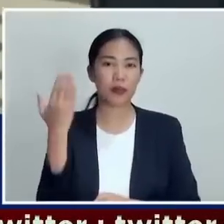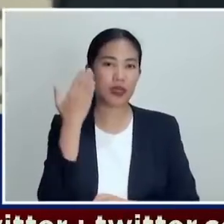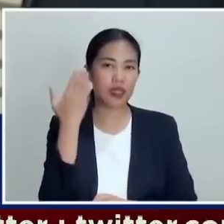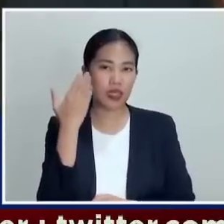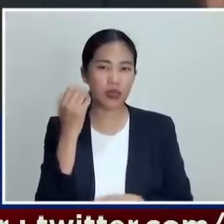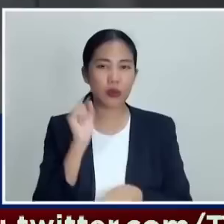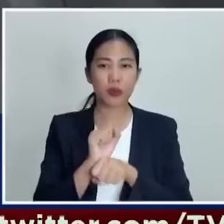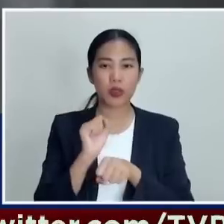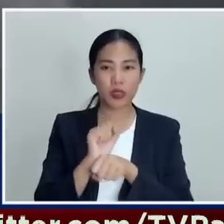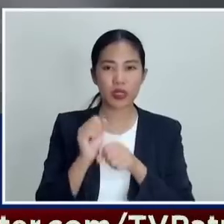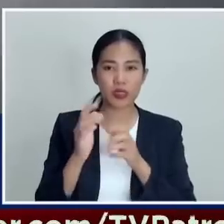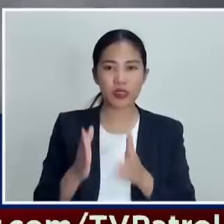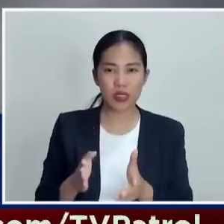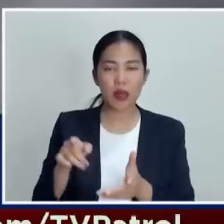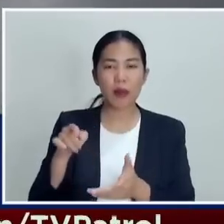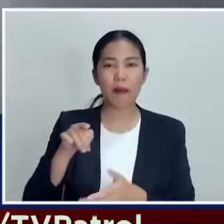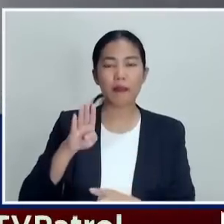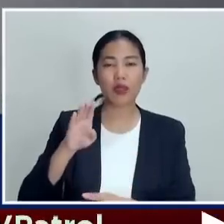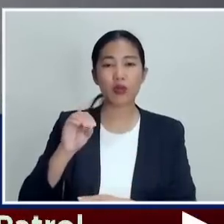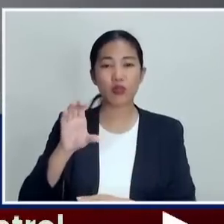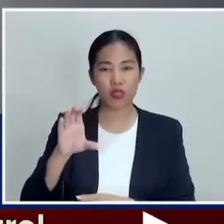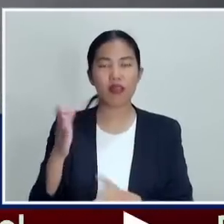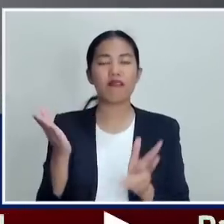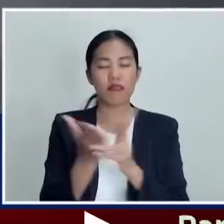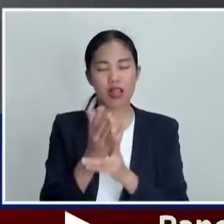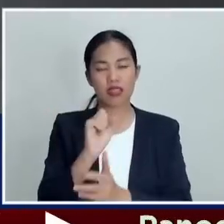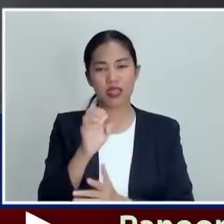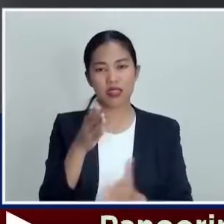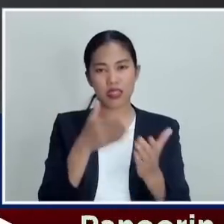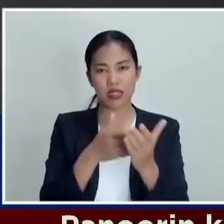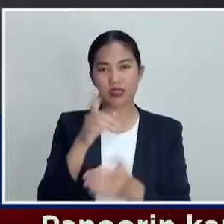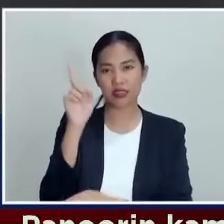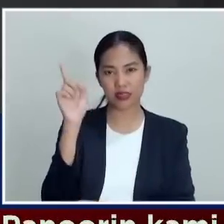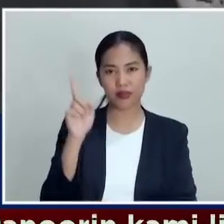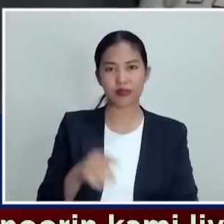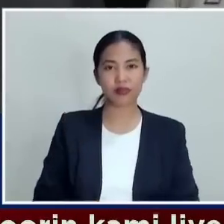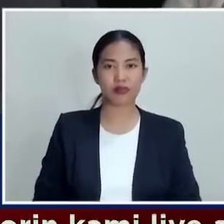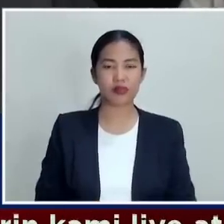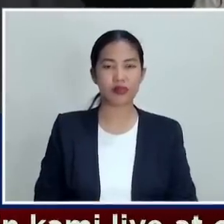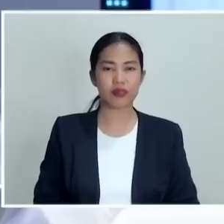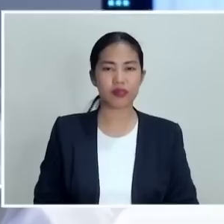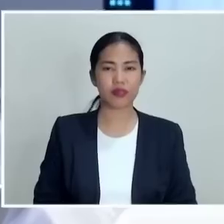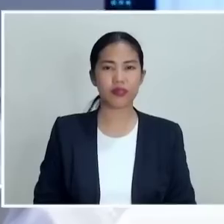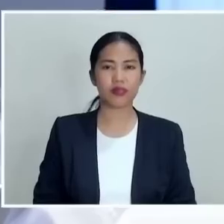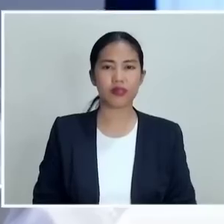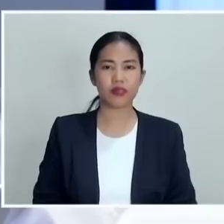ng BOC. Nico Bawa, ABS-CBN News.